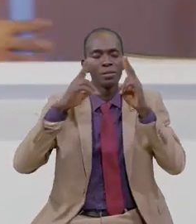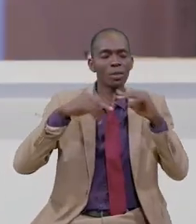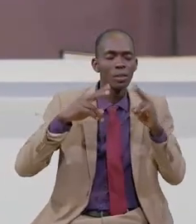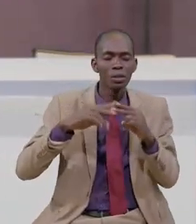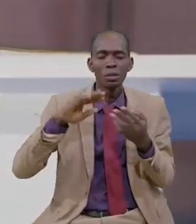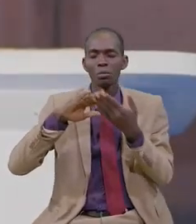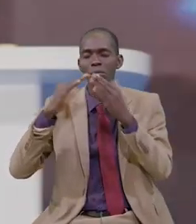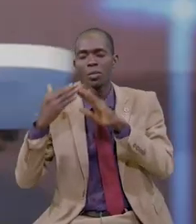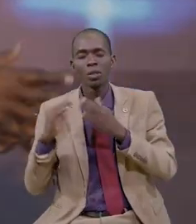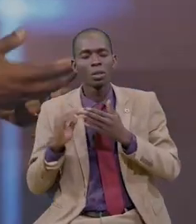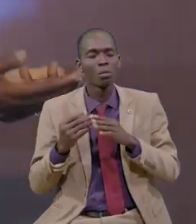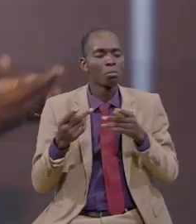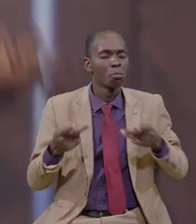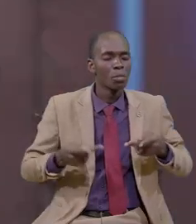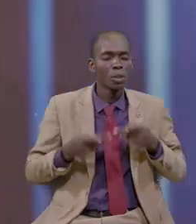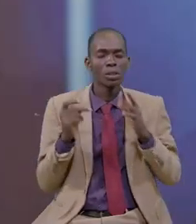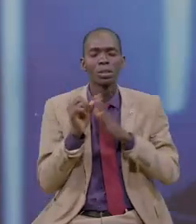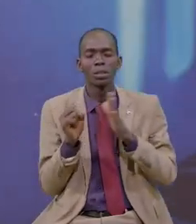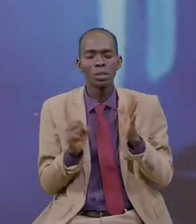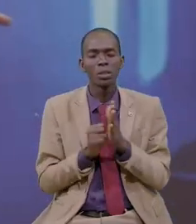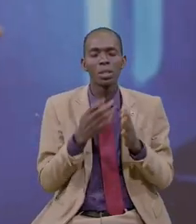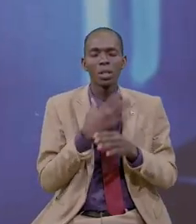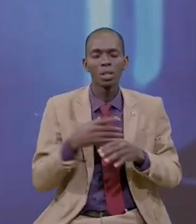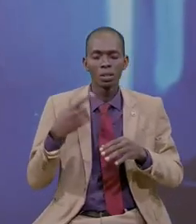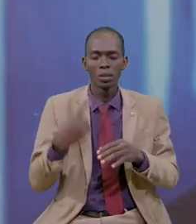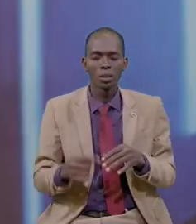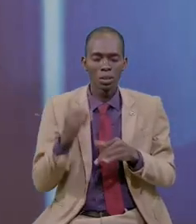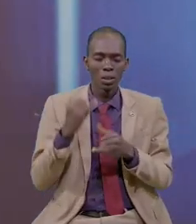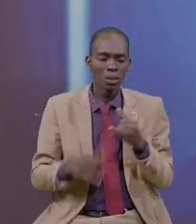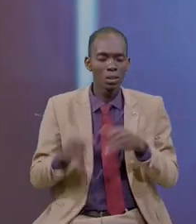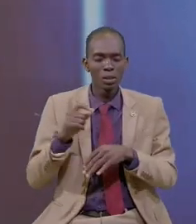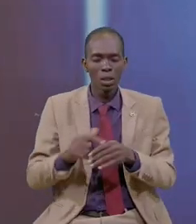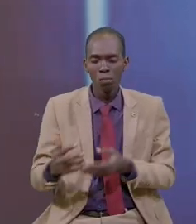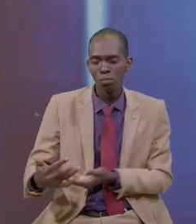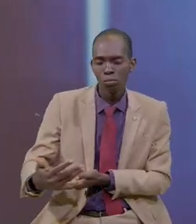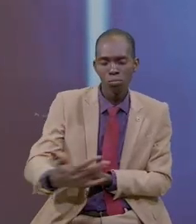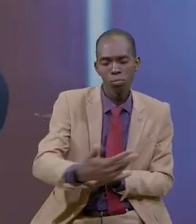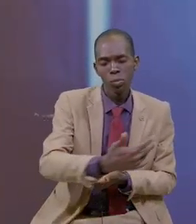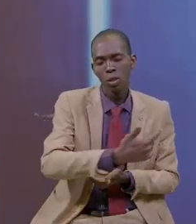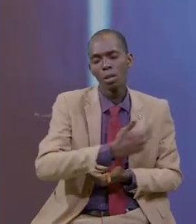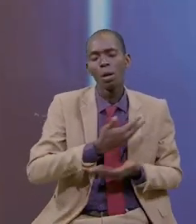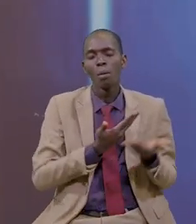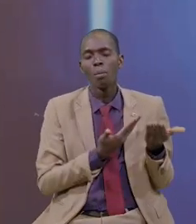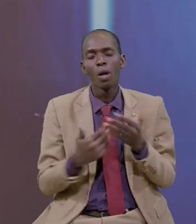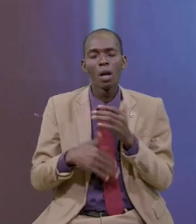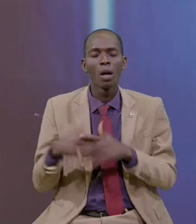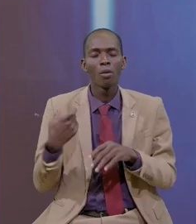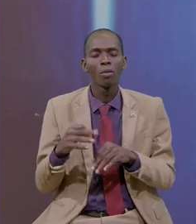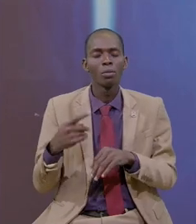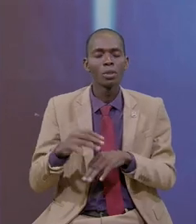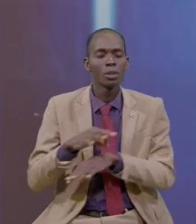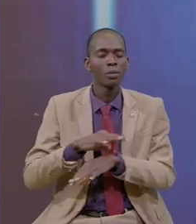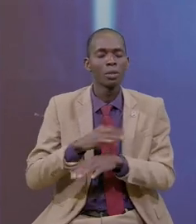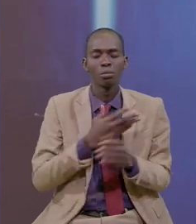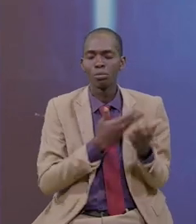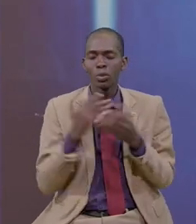communauté et dans la moisson de la fin des temps. Et que cela est ramené dans la bergerie. Père,